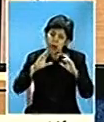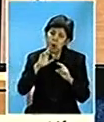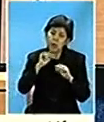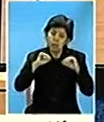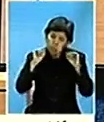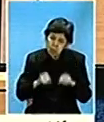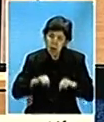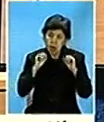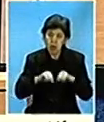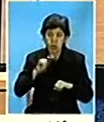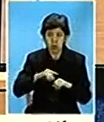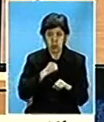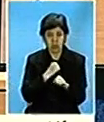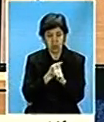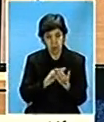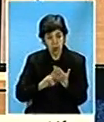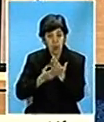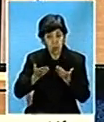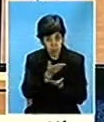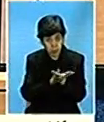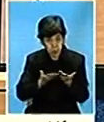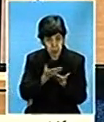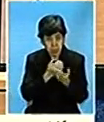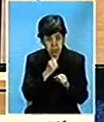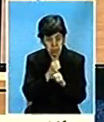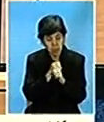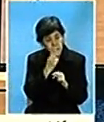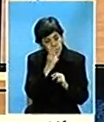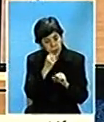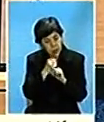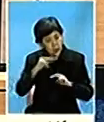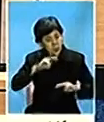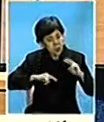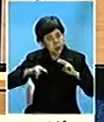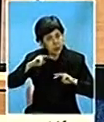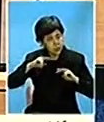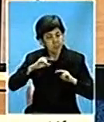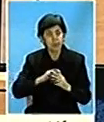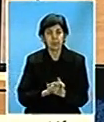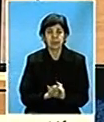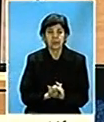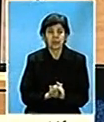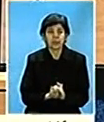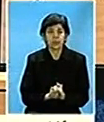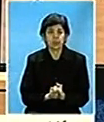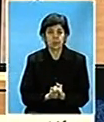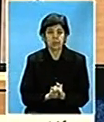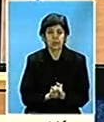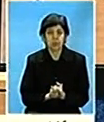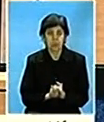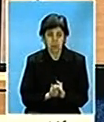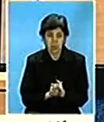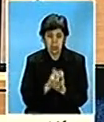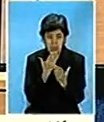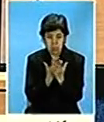าด้วยเพื่อจะได้เข้าสู่กระบวนการควบคุมและติดตามการตรวจสอบที่ถูกต้องในสัดส่วนของ